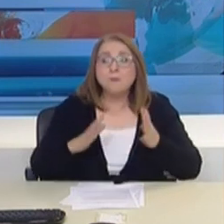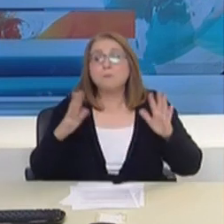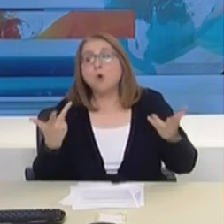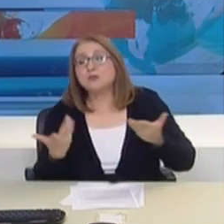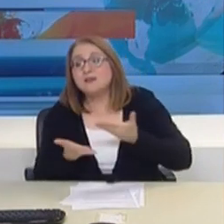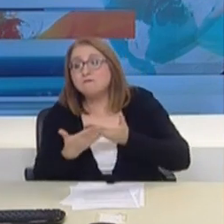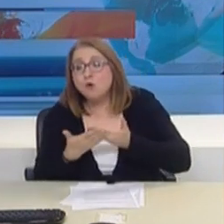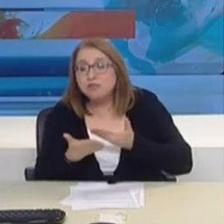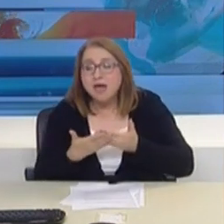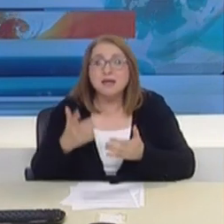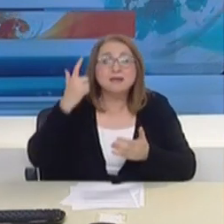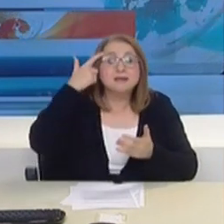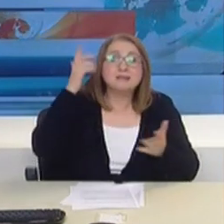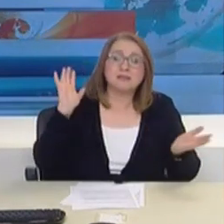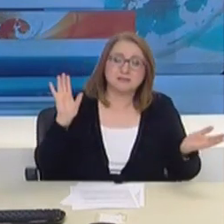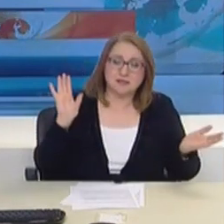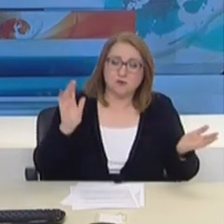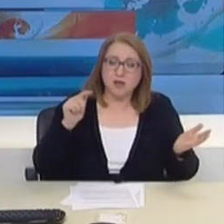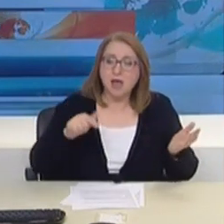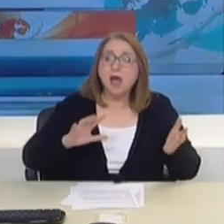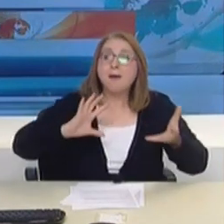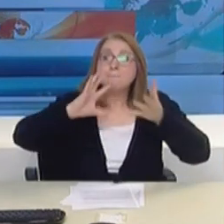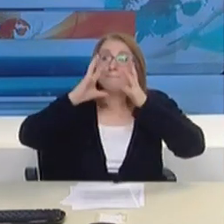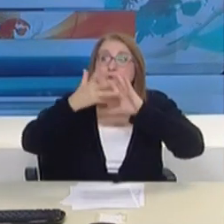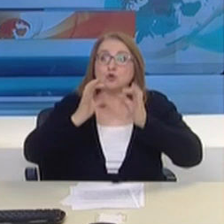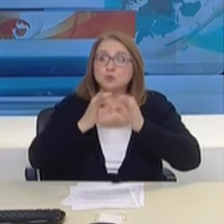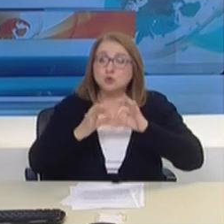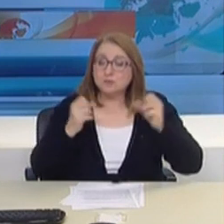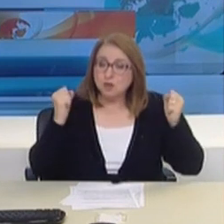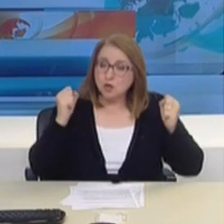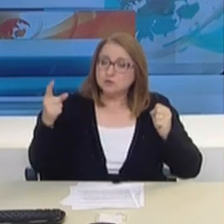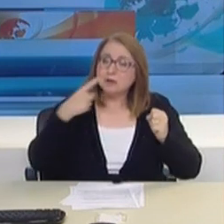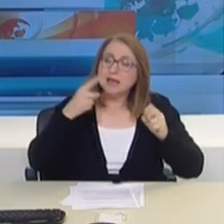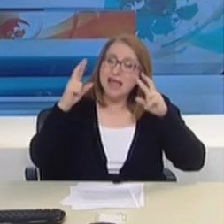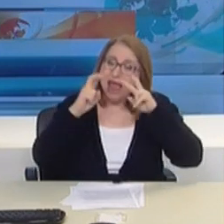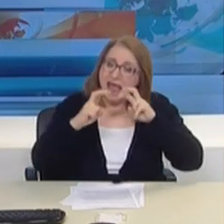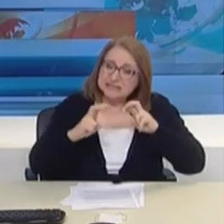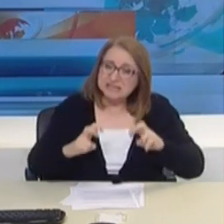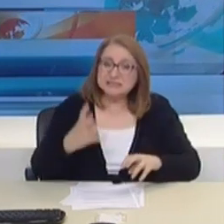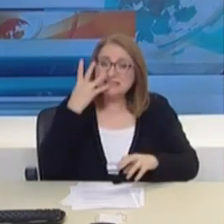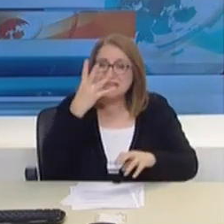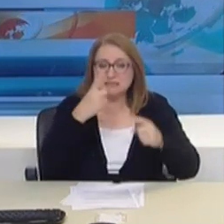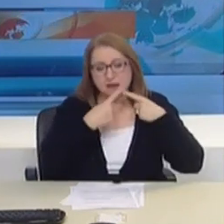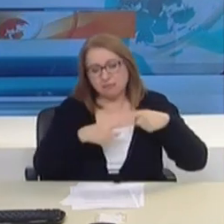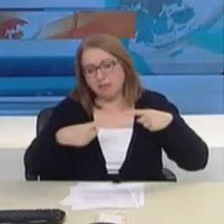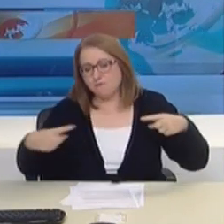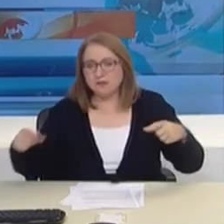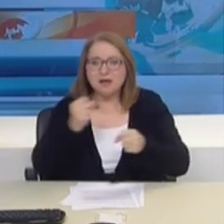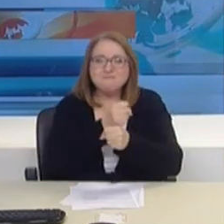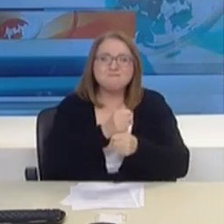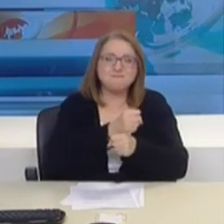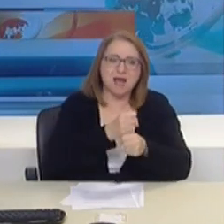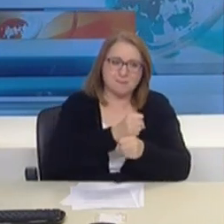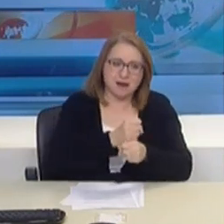οποία ονομάζεται Αλληλεγγύη, από τον Παγκόσμιο Οργανισμό Υγείας. Θα εξετάσει 4 διαφορετικά είδη φαρμάκων. Το ένα είναι